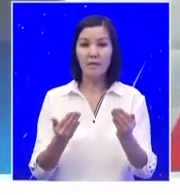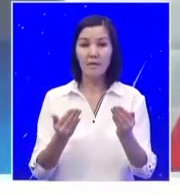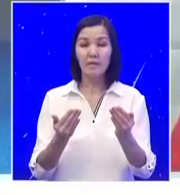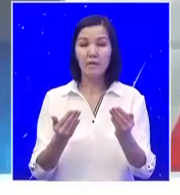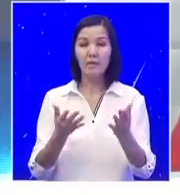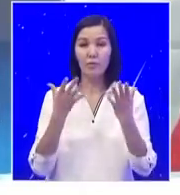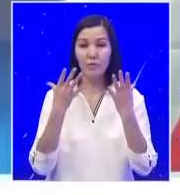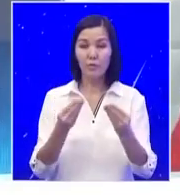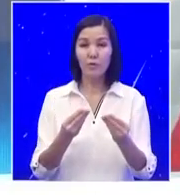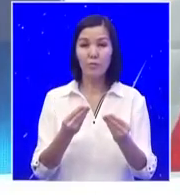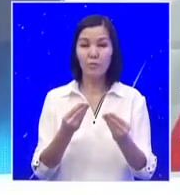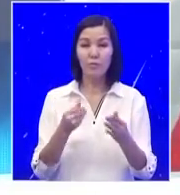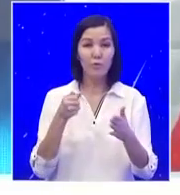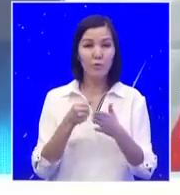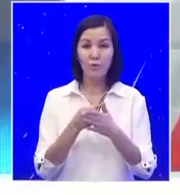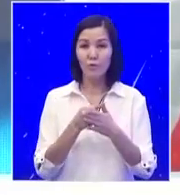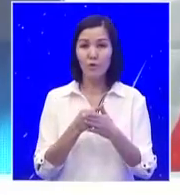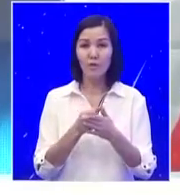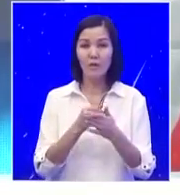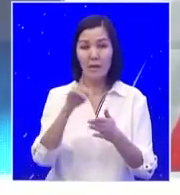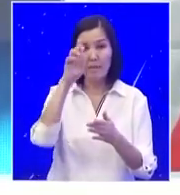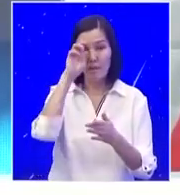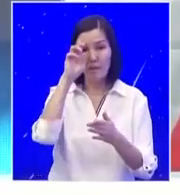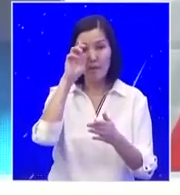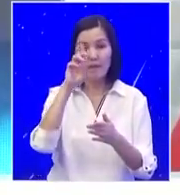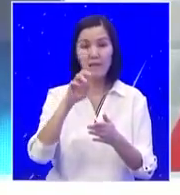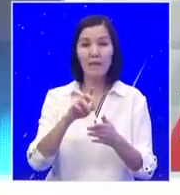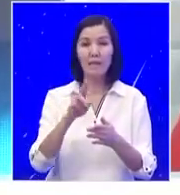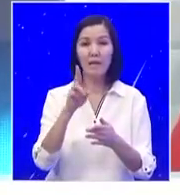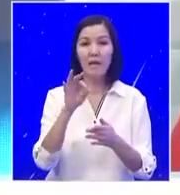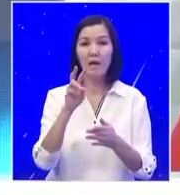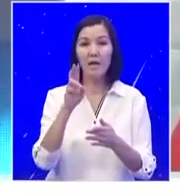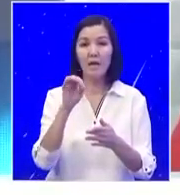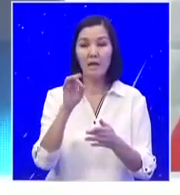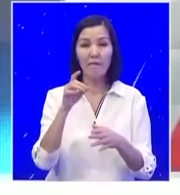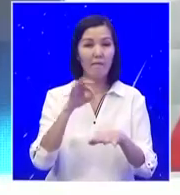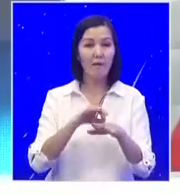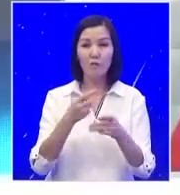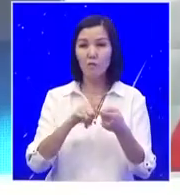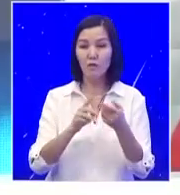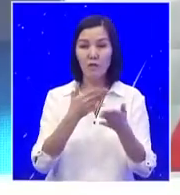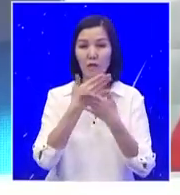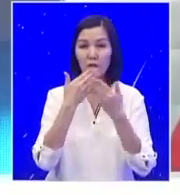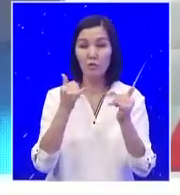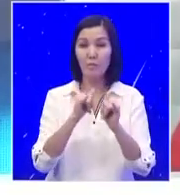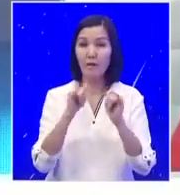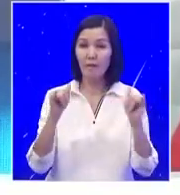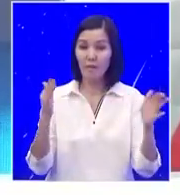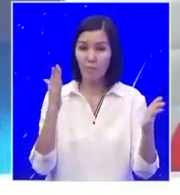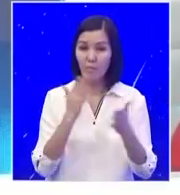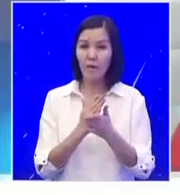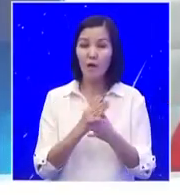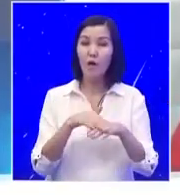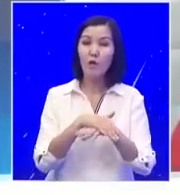Осы күн, осы сағатқа дейін елімізде коронавирус тіркелген жоқ. Бірақ өздеріңіз көргендей, оның шеңбері кеңейіп барады. Тұрғындар